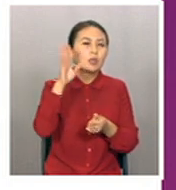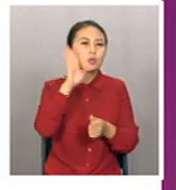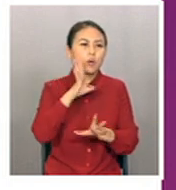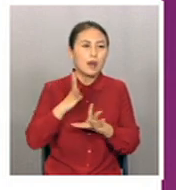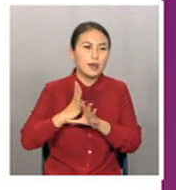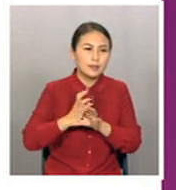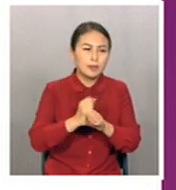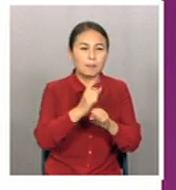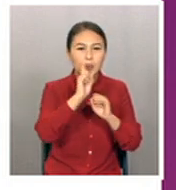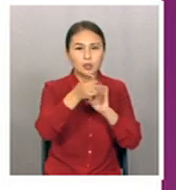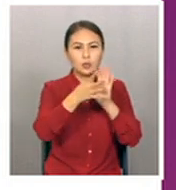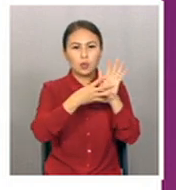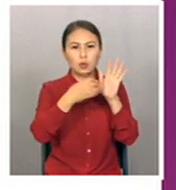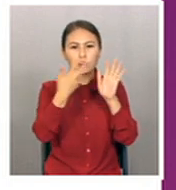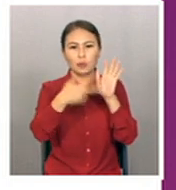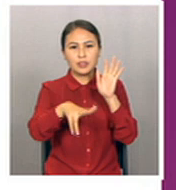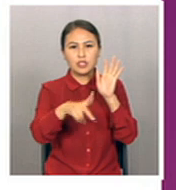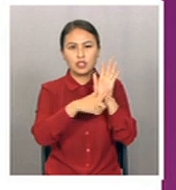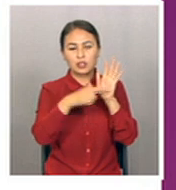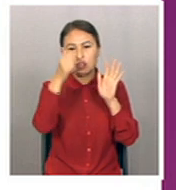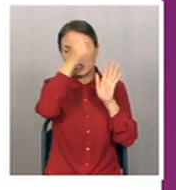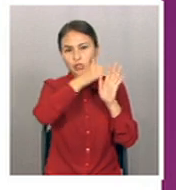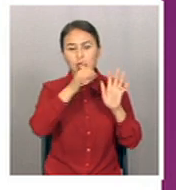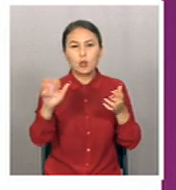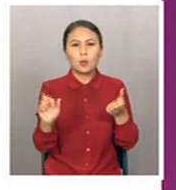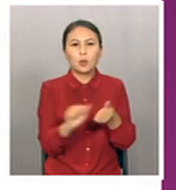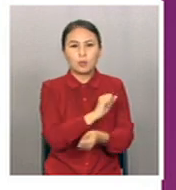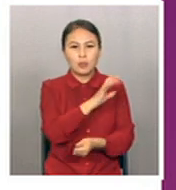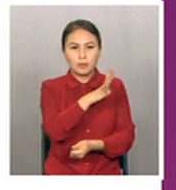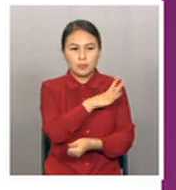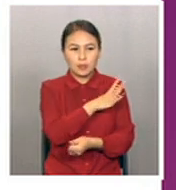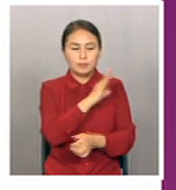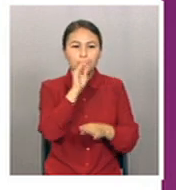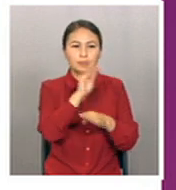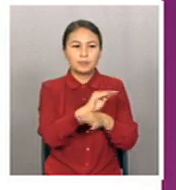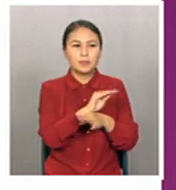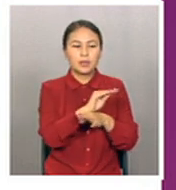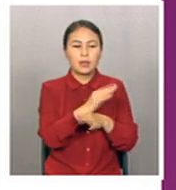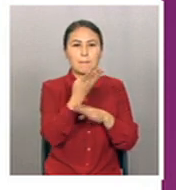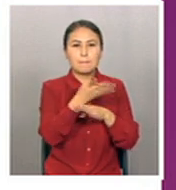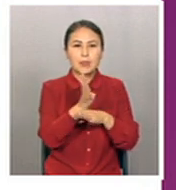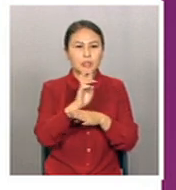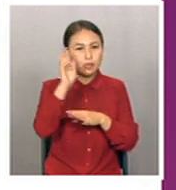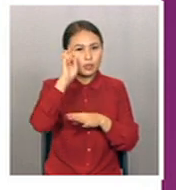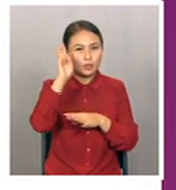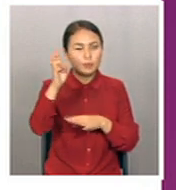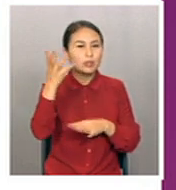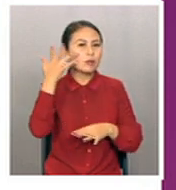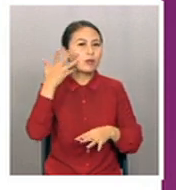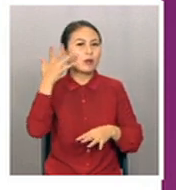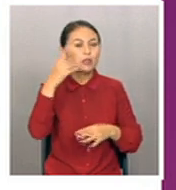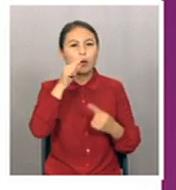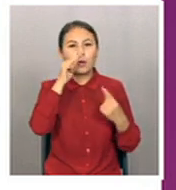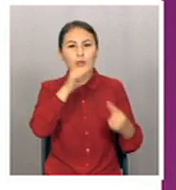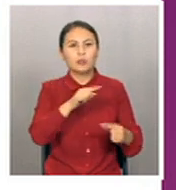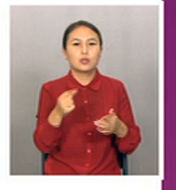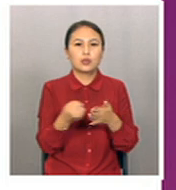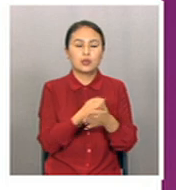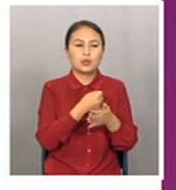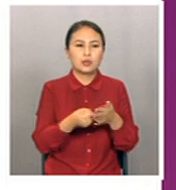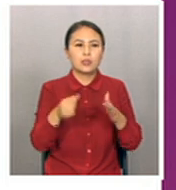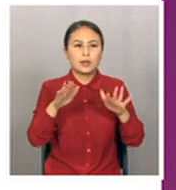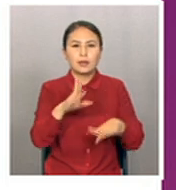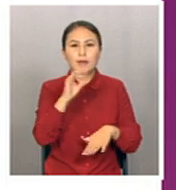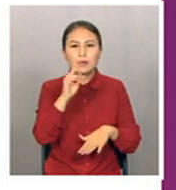тіпті 1937 жылы арнасы кеуіп қалған көрінеді. Патша үкіметтің отаршылдық саясатына қарсы күрескен Кенесары